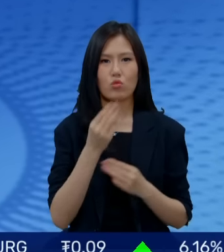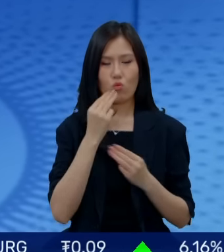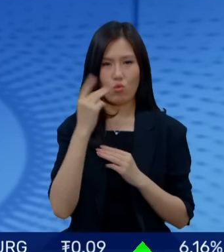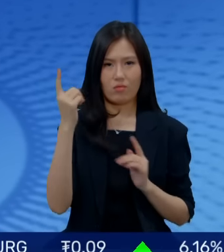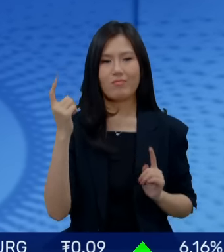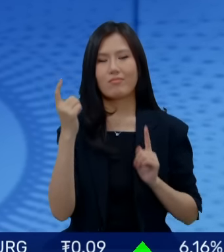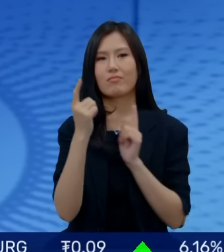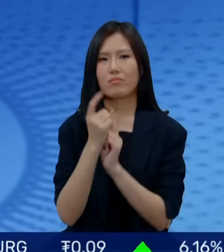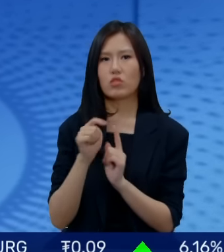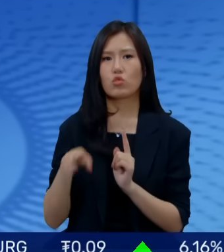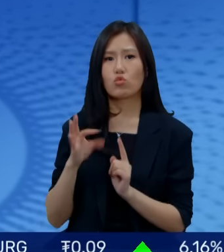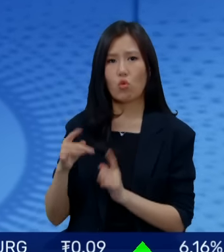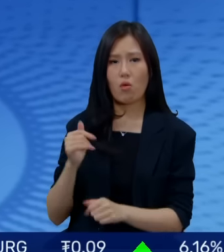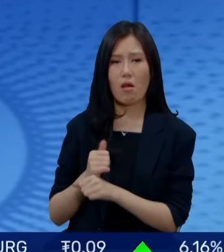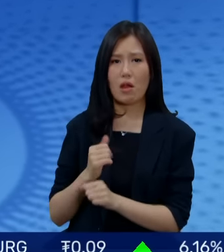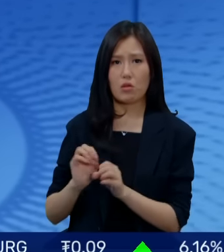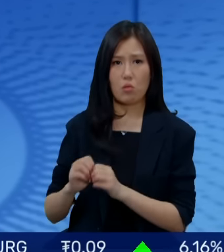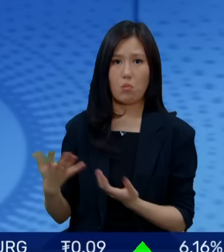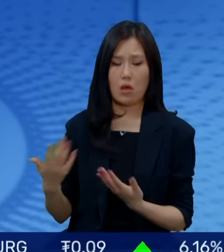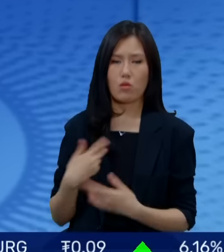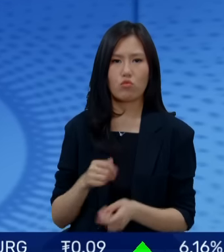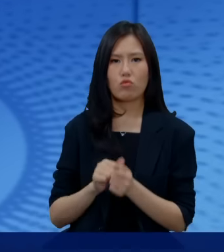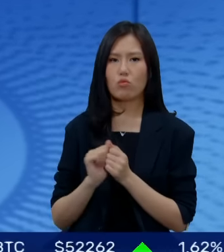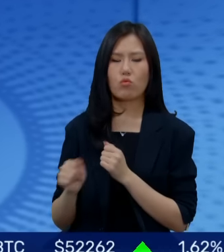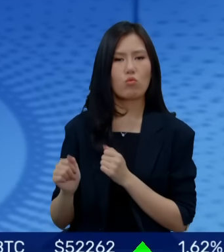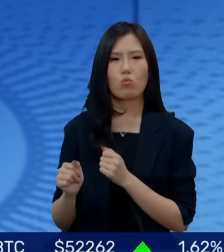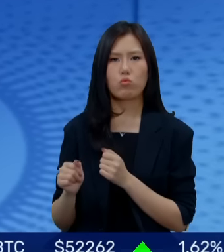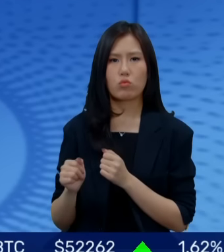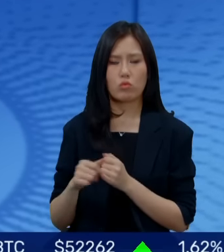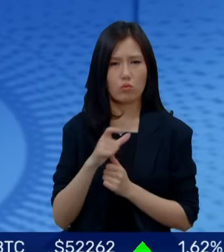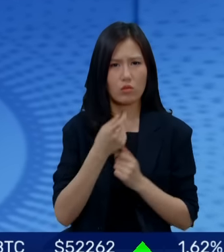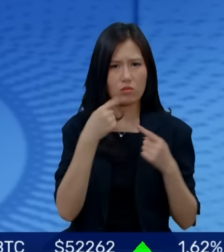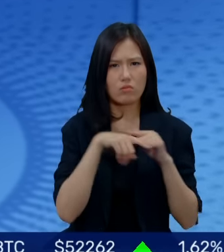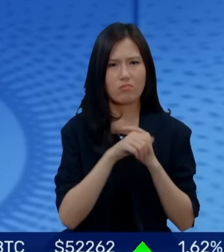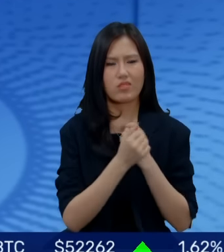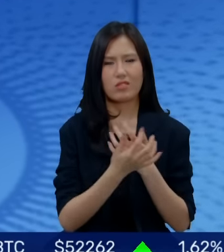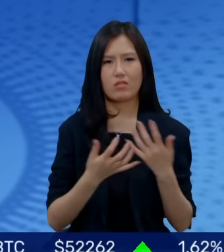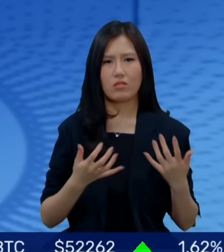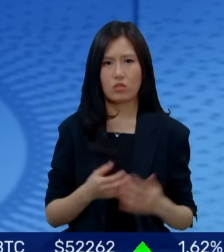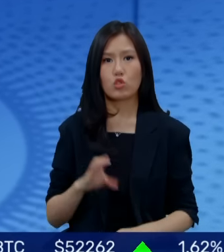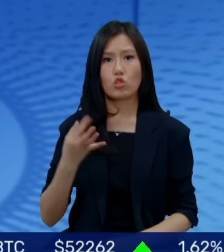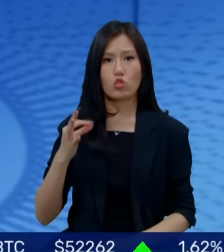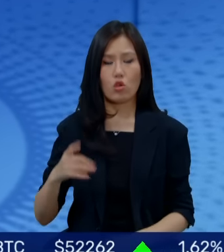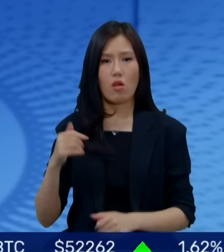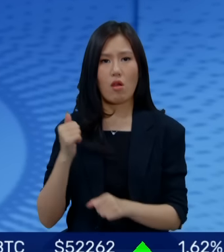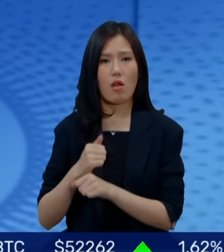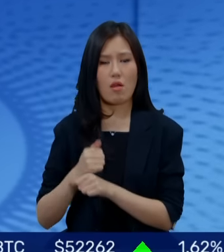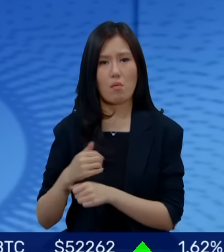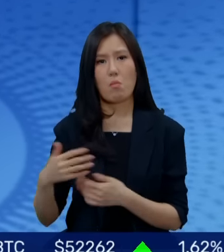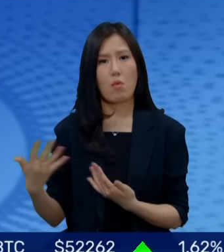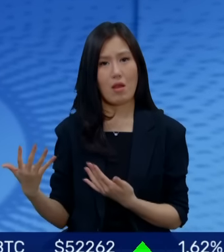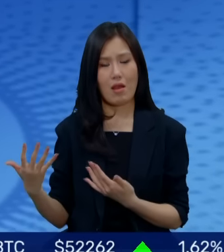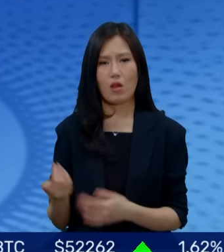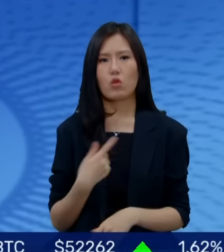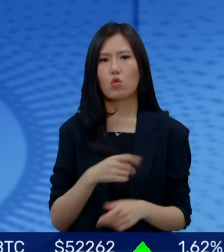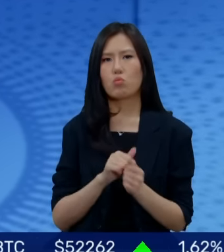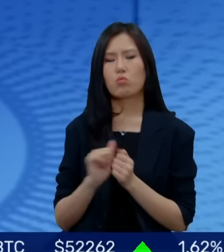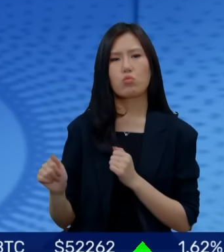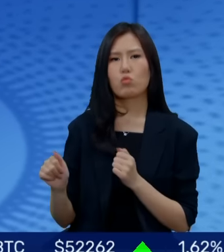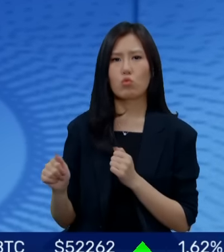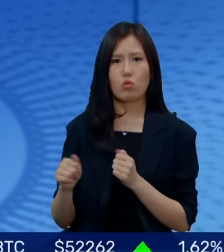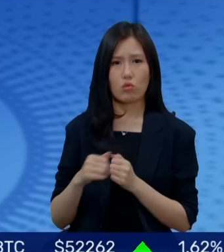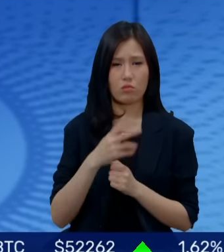суугчид сөөх ажлаа сайн хийдэггүй учраас төлбөрөө төлөөгүй гэсэн нийтлэг тайлбарыг өгдөг байна. Гэвч сөөх нь ажлаа хийдэггүй байлаа гэд төлбөрөө төлөхгүй байж болно